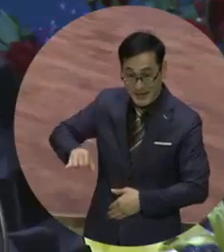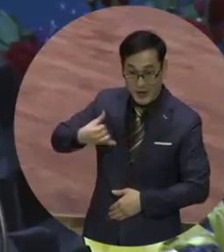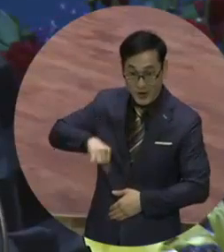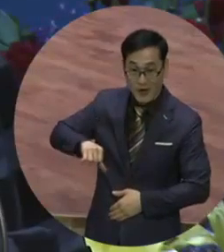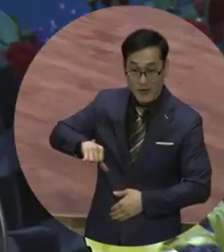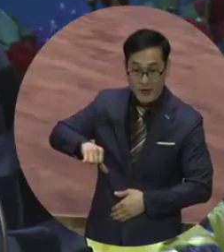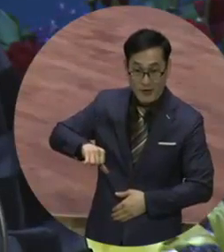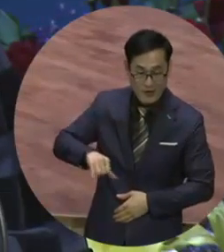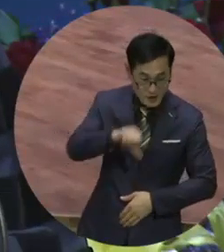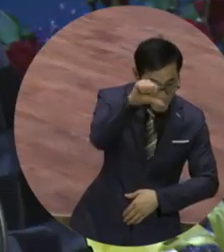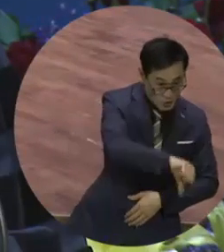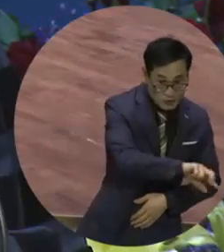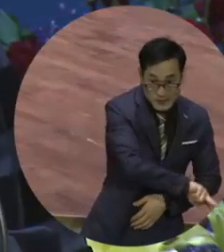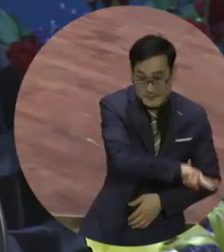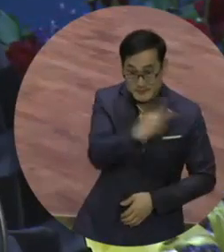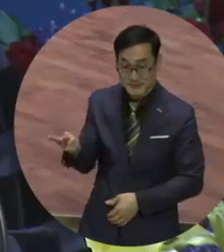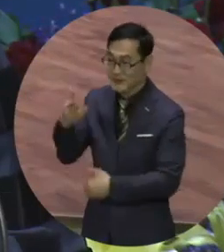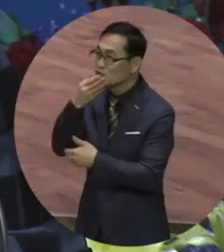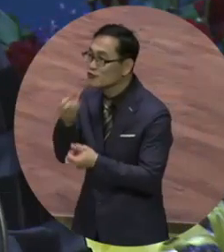주셨다고요.